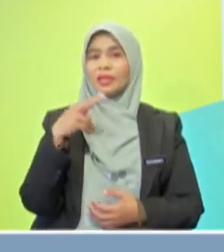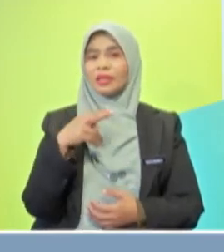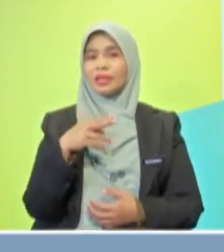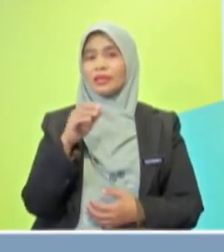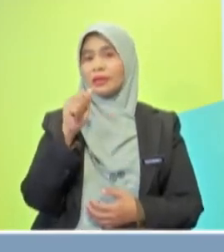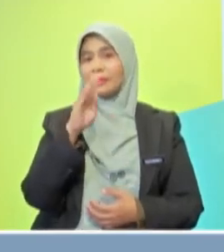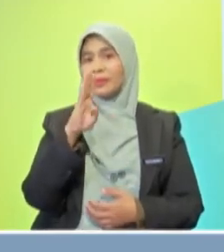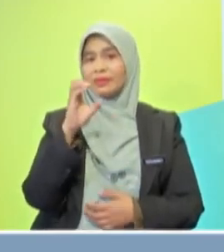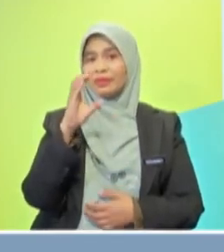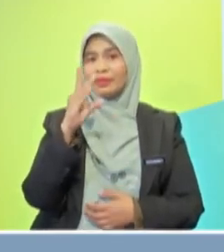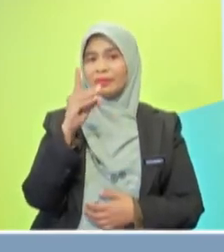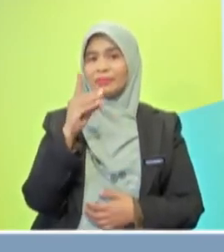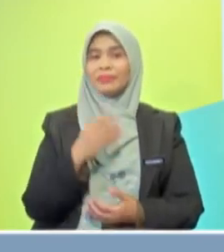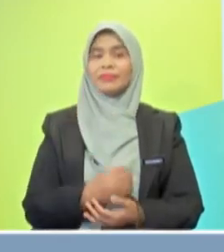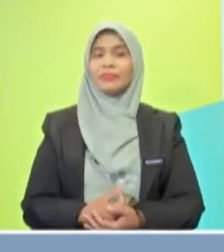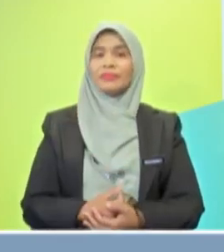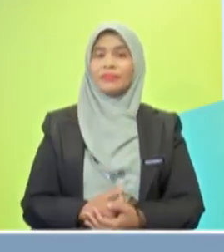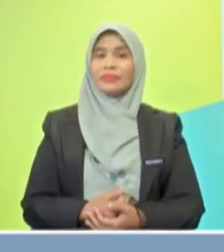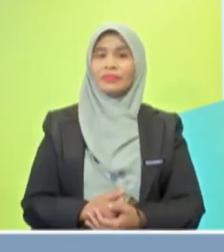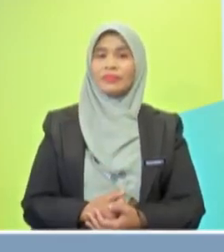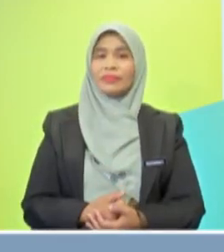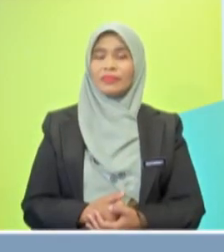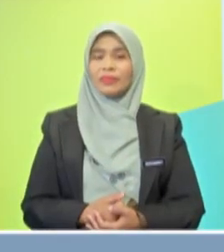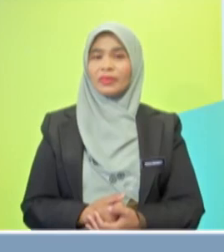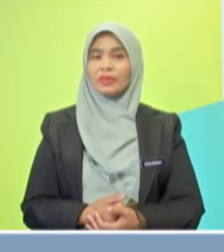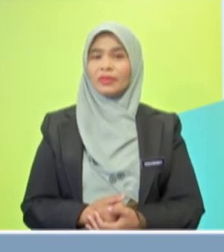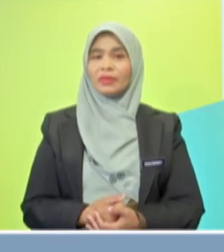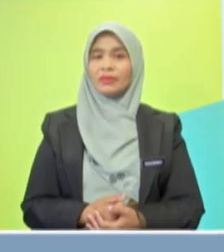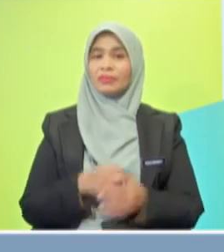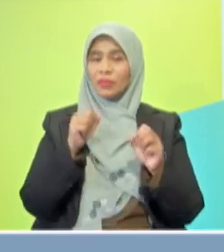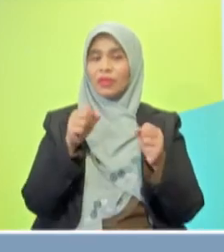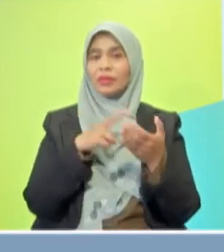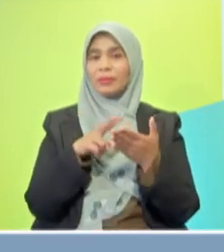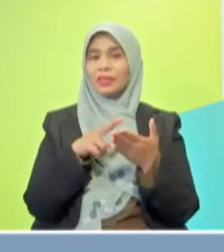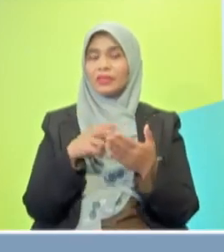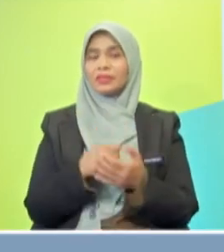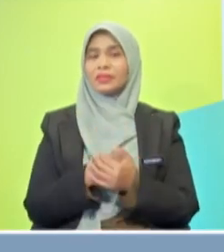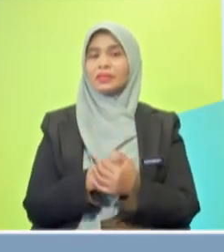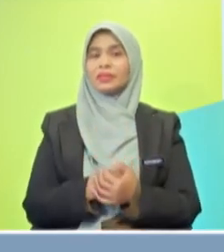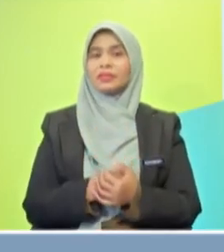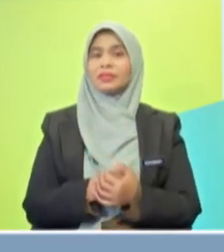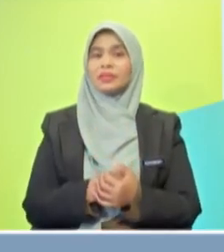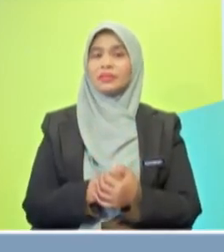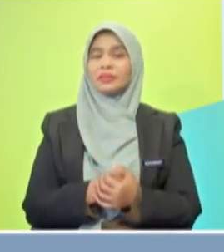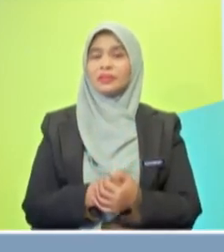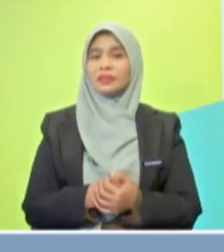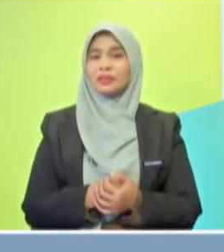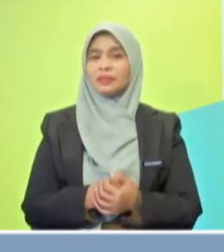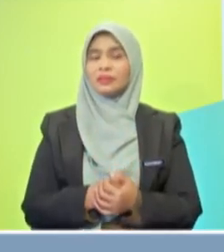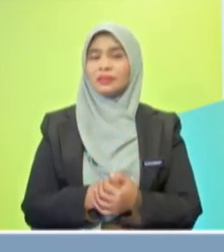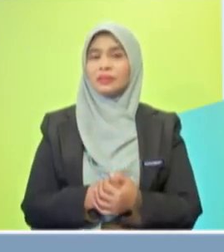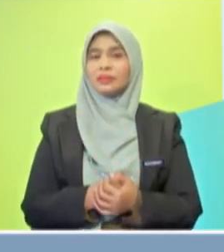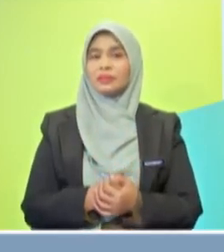B, C atau C? Khalif boleh baca. Hikmah. Dia ada kecuali lagi.